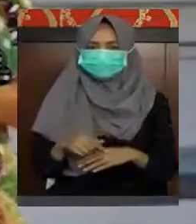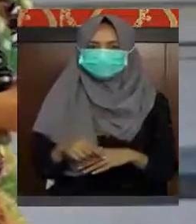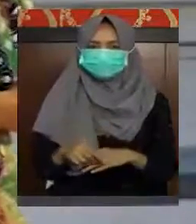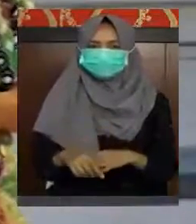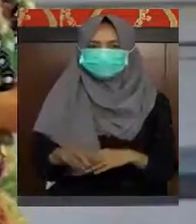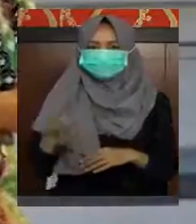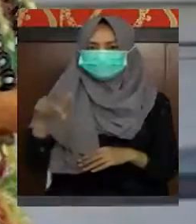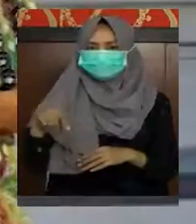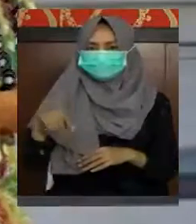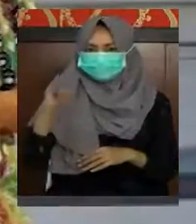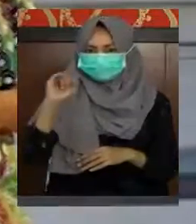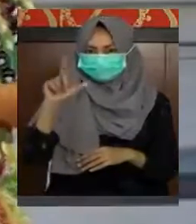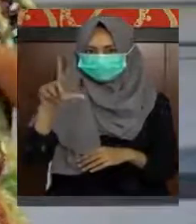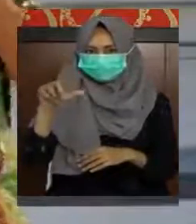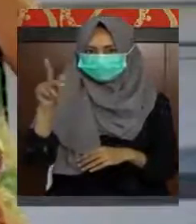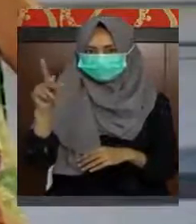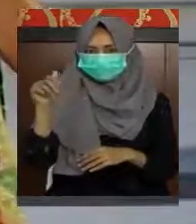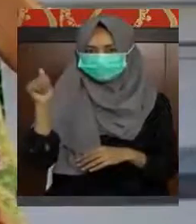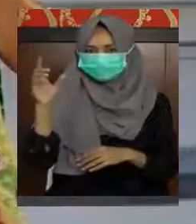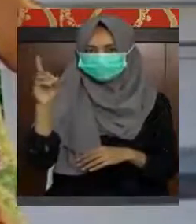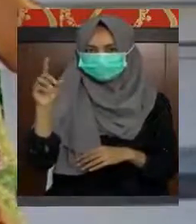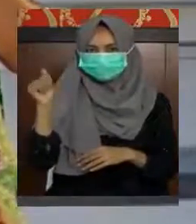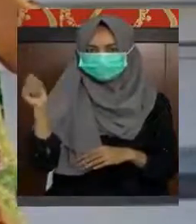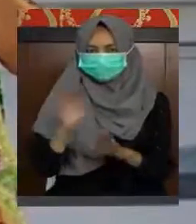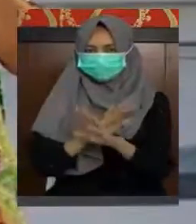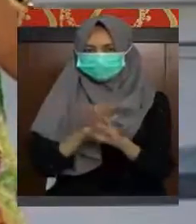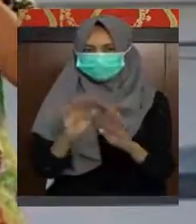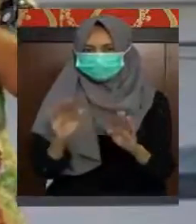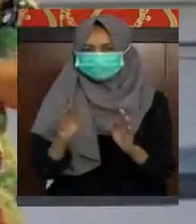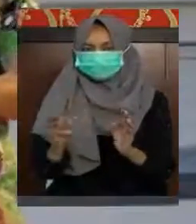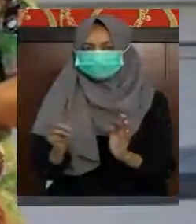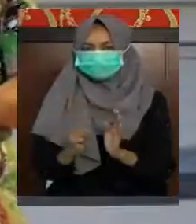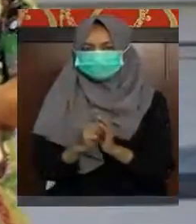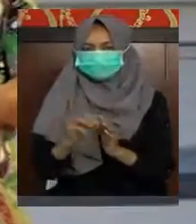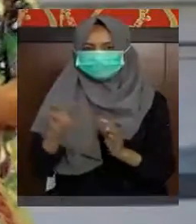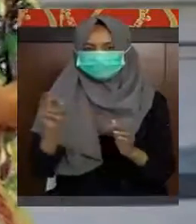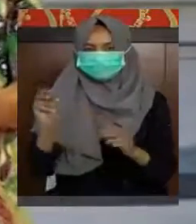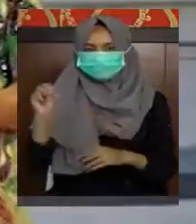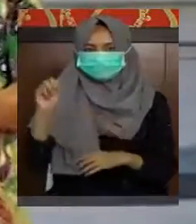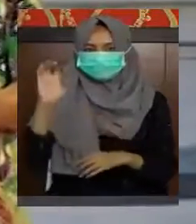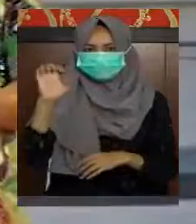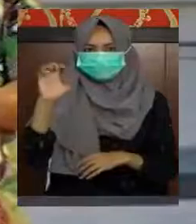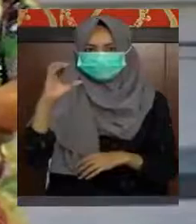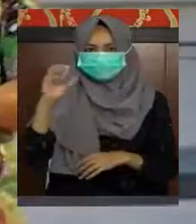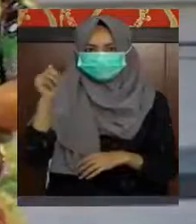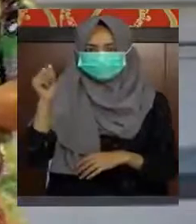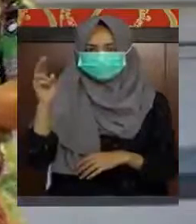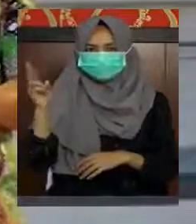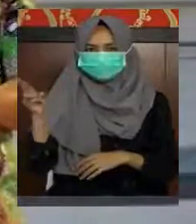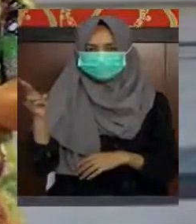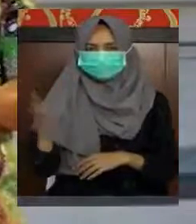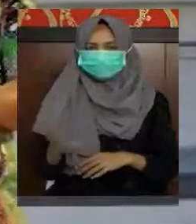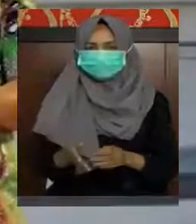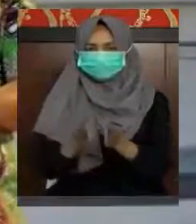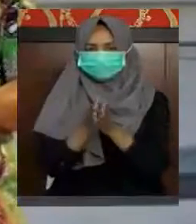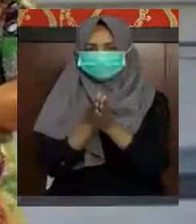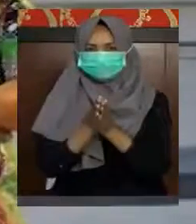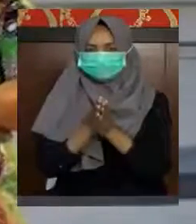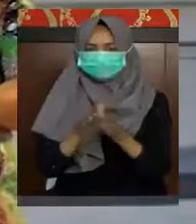maaf bila ada tutur kata saya dan Pak Yasin kurang berkenan di hati paslon nomor 2 dan tim dan juga kepada panjenengan